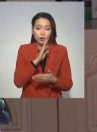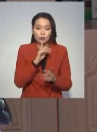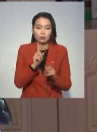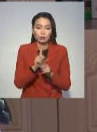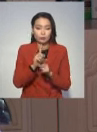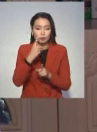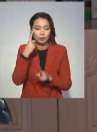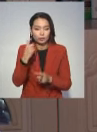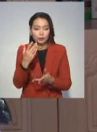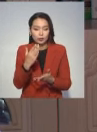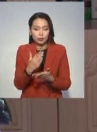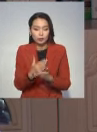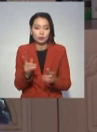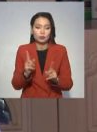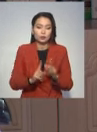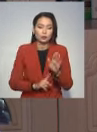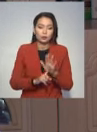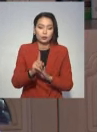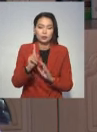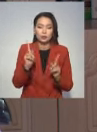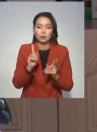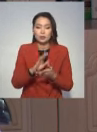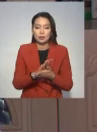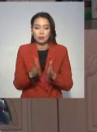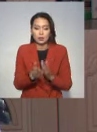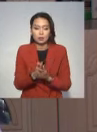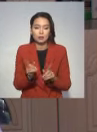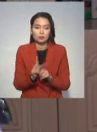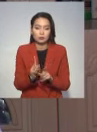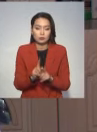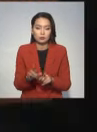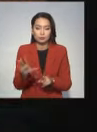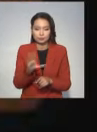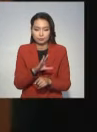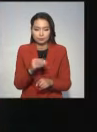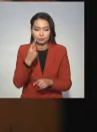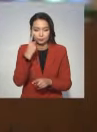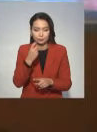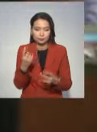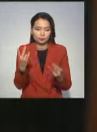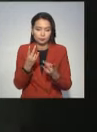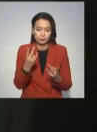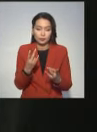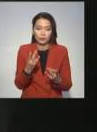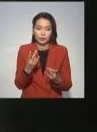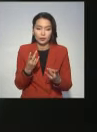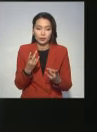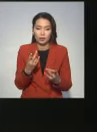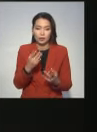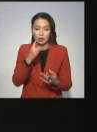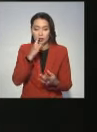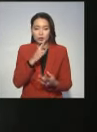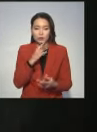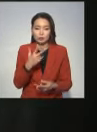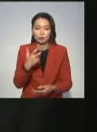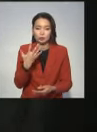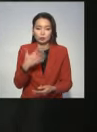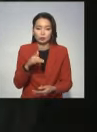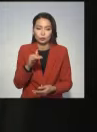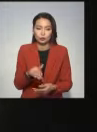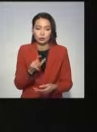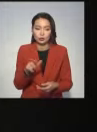хабарласады. Себебі олар бастапқыда болып жатқан жағдайда мойындағылар келмей. Қазақстанда құмар ойыншылардың саны 350 мыңнан